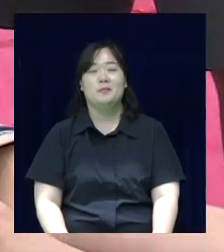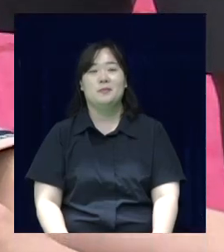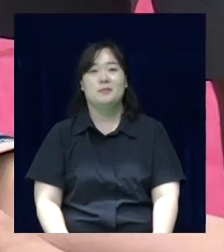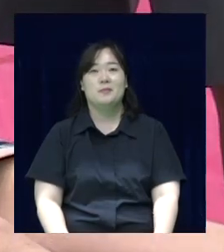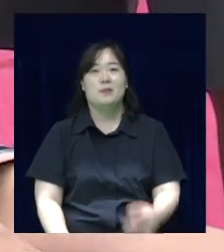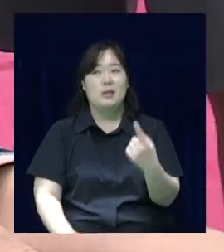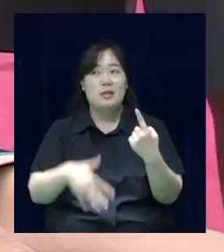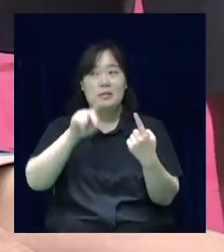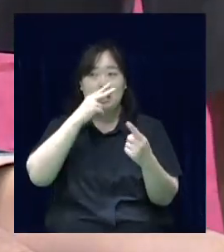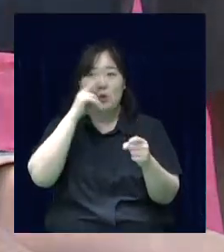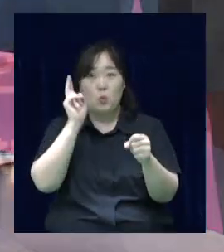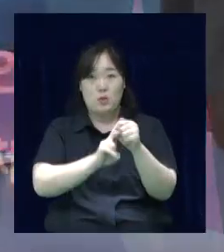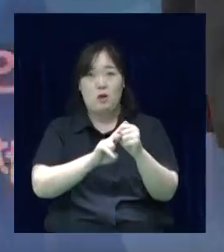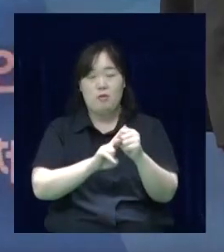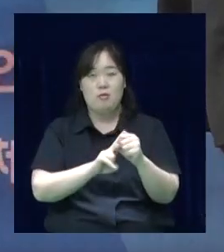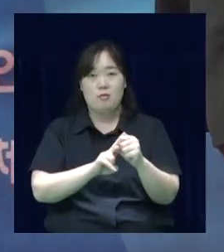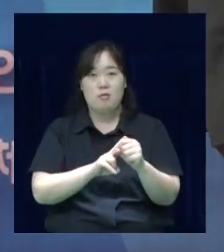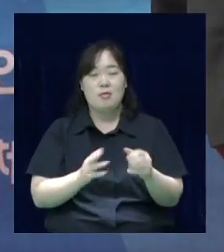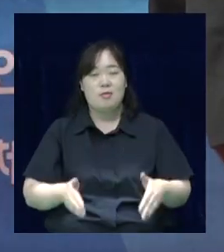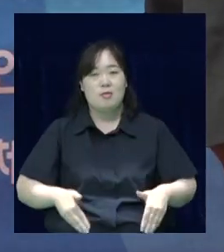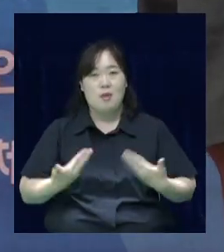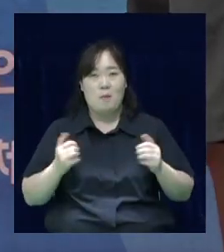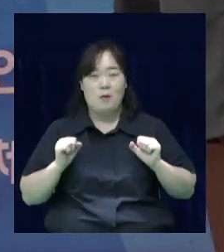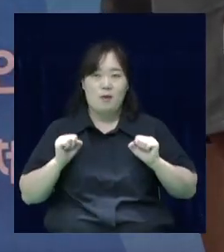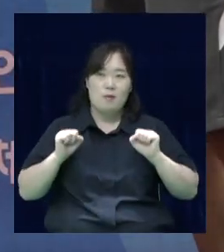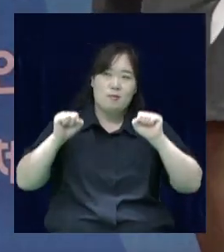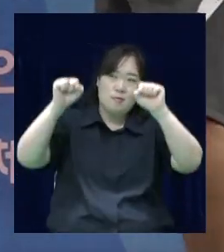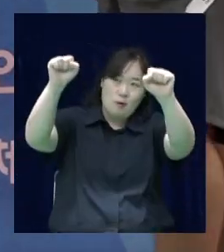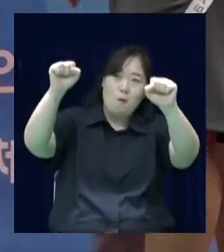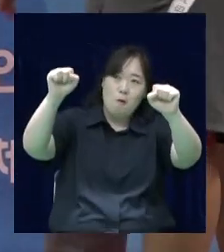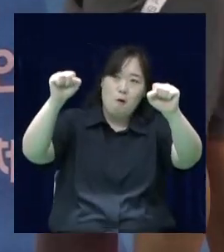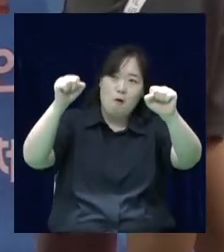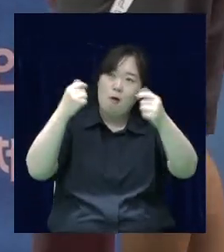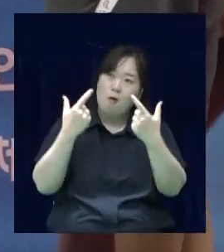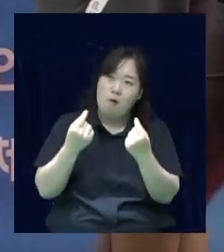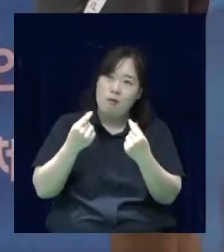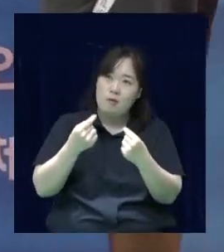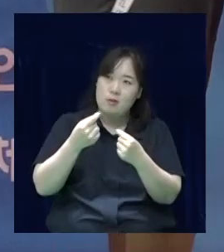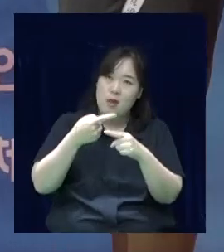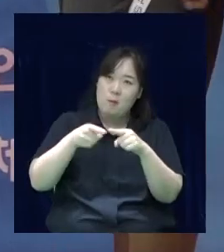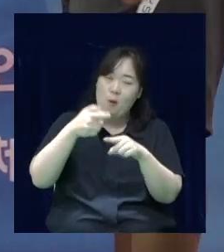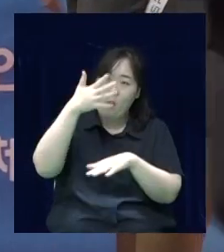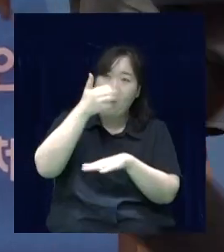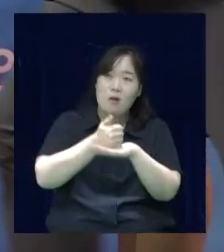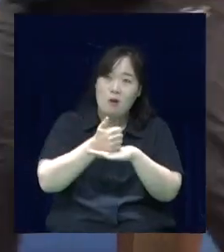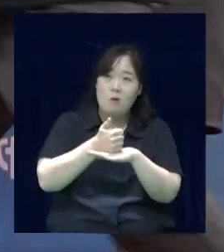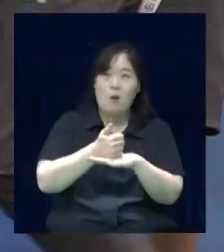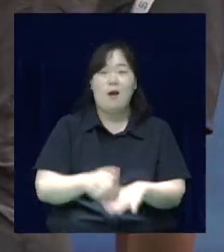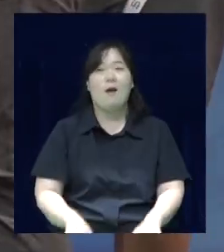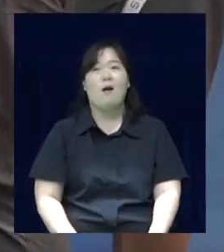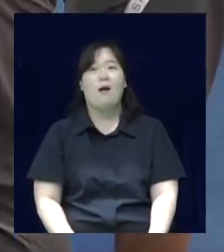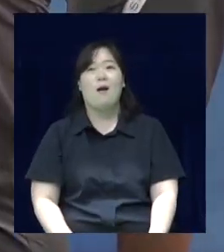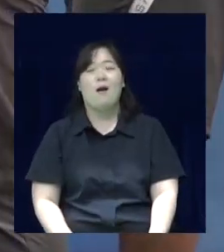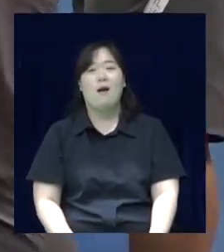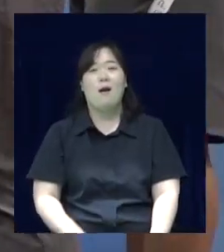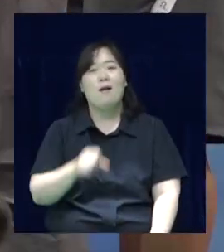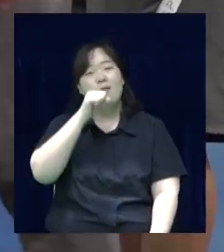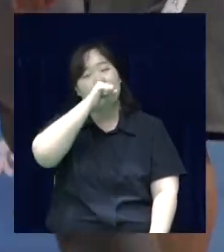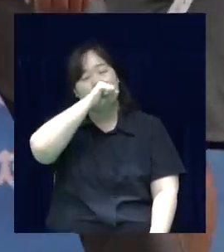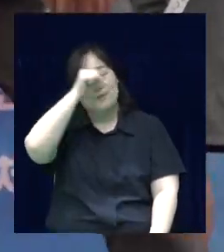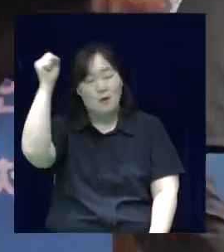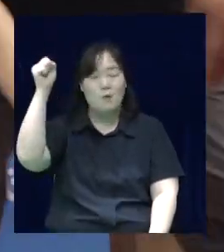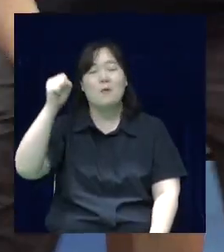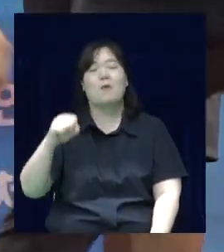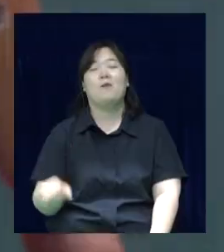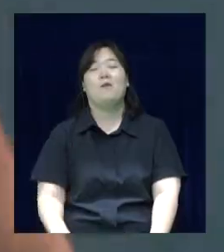1차 시도 가볍게 좀 이어갔었던 이재건 선수 판정을 살펴보도록 하겠고요. 판정 3명의 심판